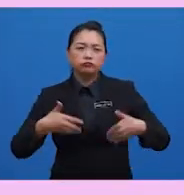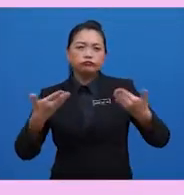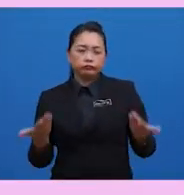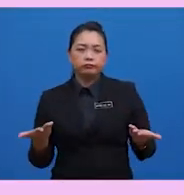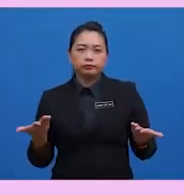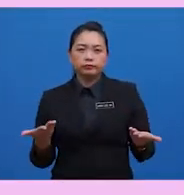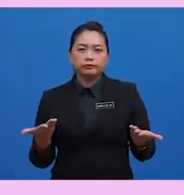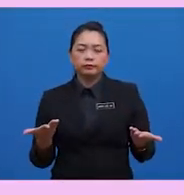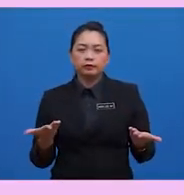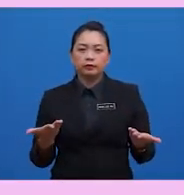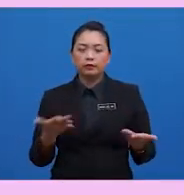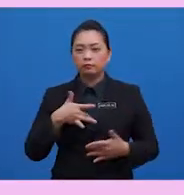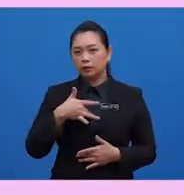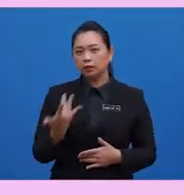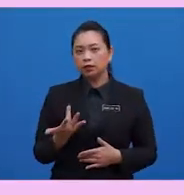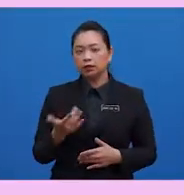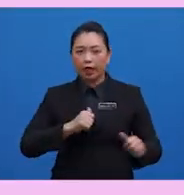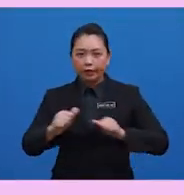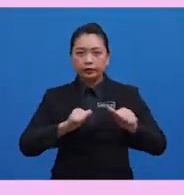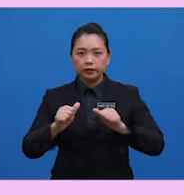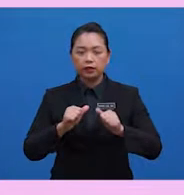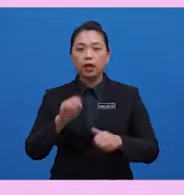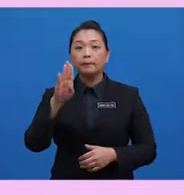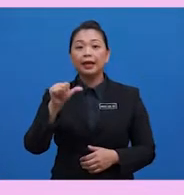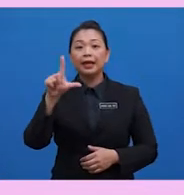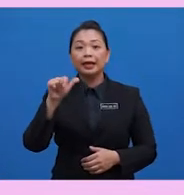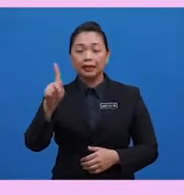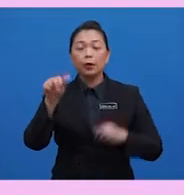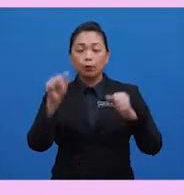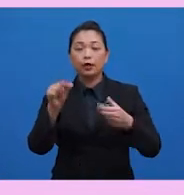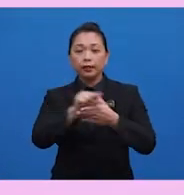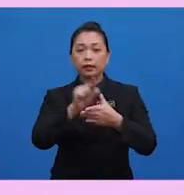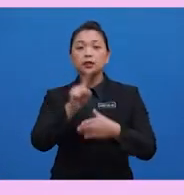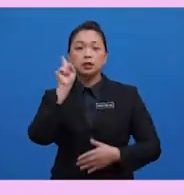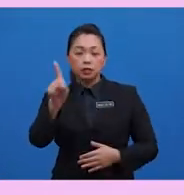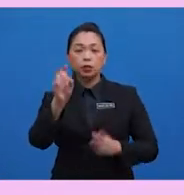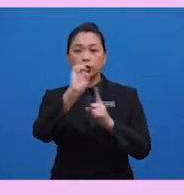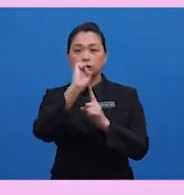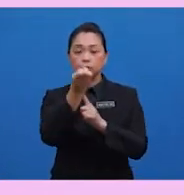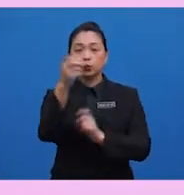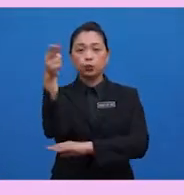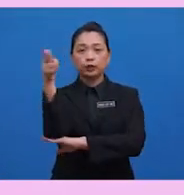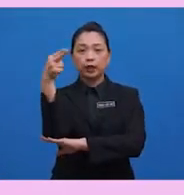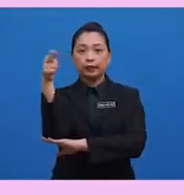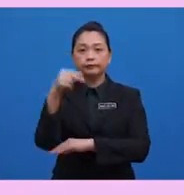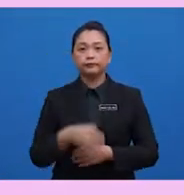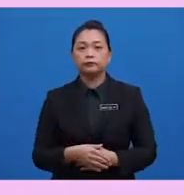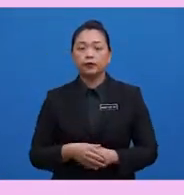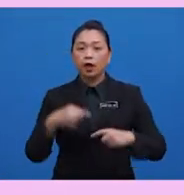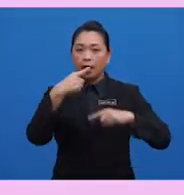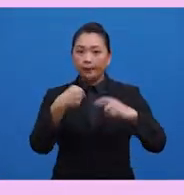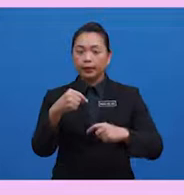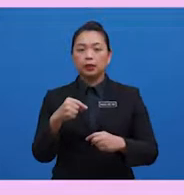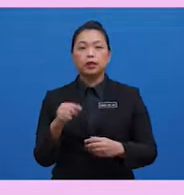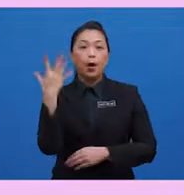Bagaimanakah agaknya aktiviti pembalakan ini boleh mengganggu sesebuah ekosistem hutan? Apabila pokok